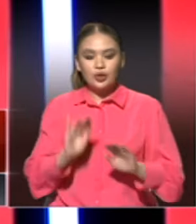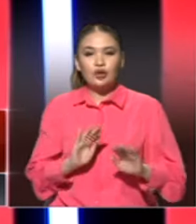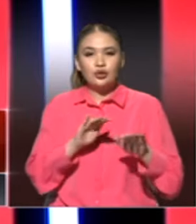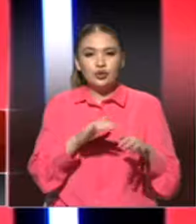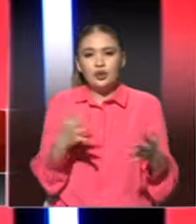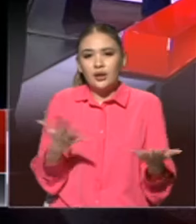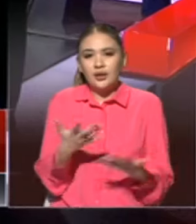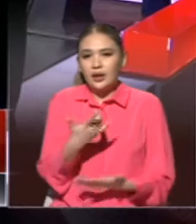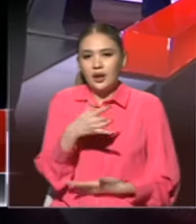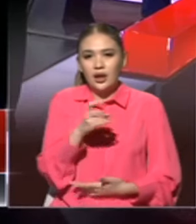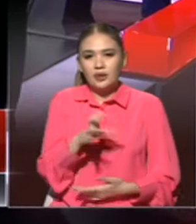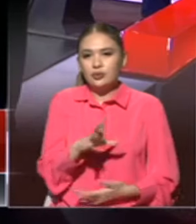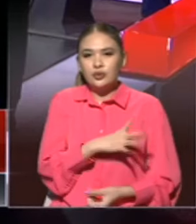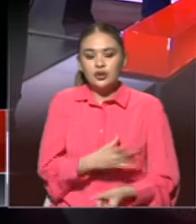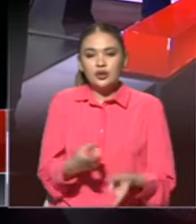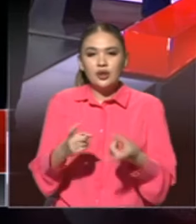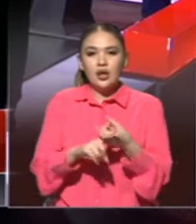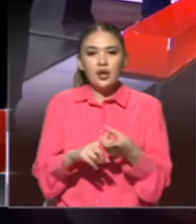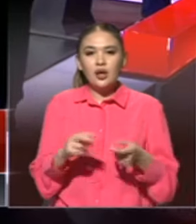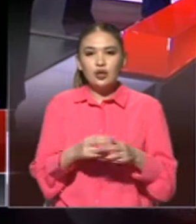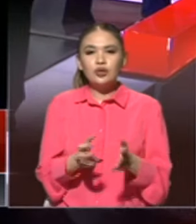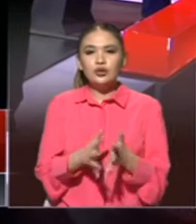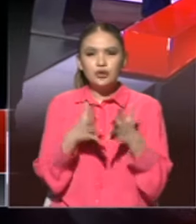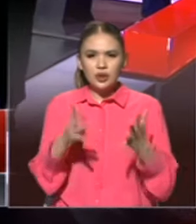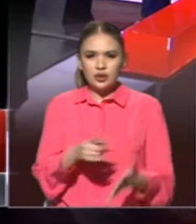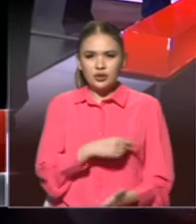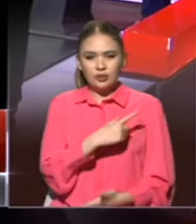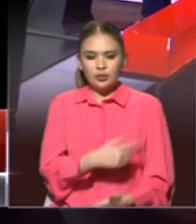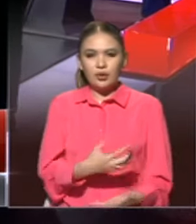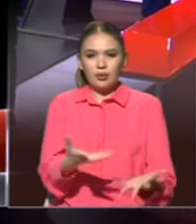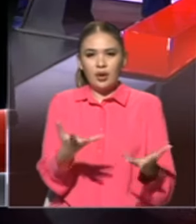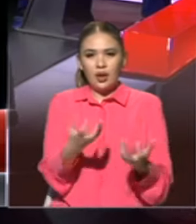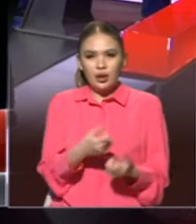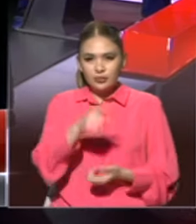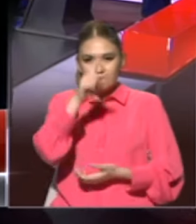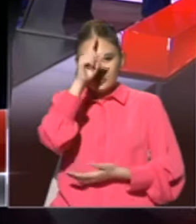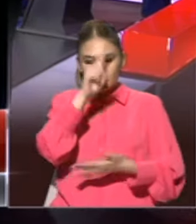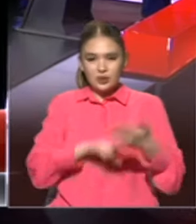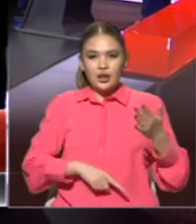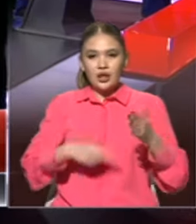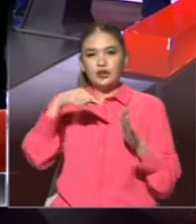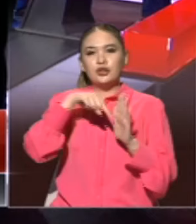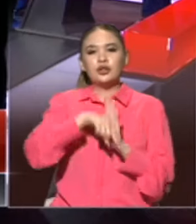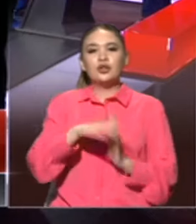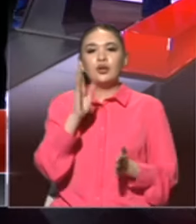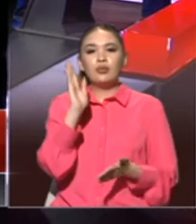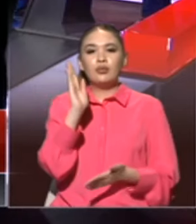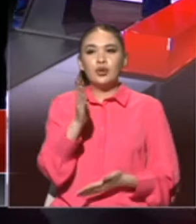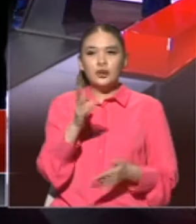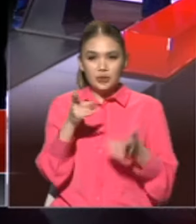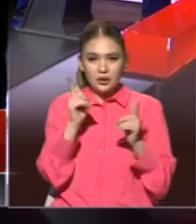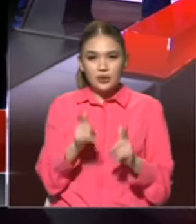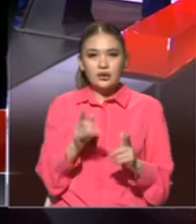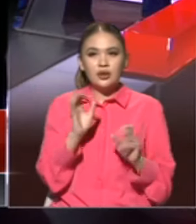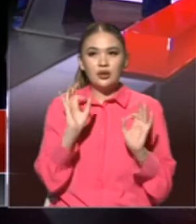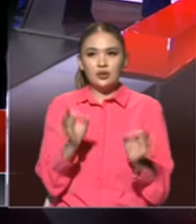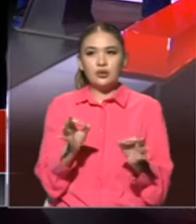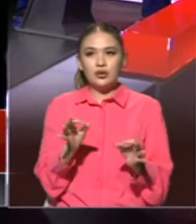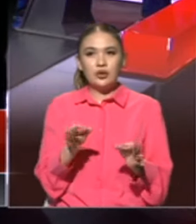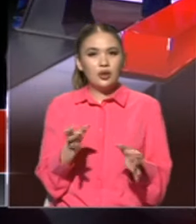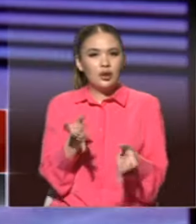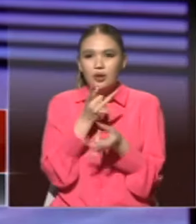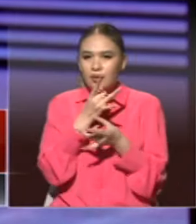грант болса да осы маманмен бір енді бір табақтай диплом алып жұмыс істейтін шығарым деген үміт оты болады ішінде. Келісесіздер ме? Иә. Болады. Кез келген